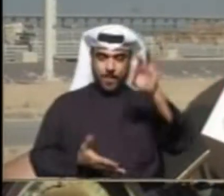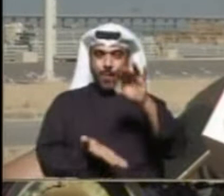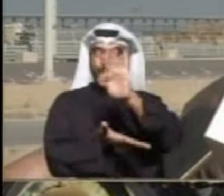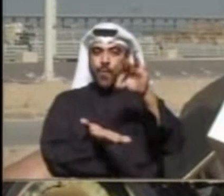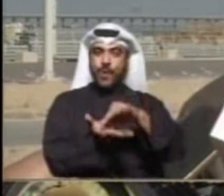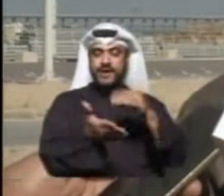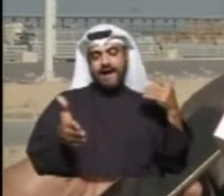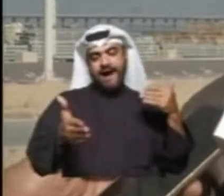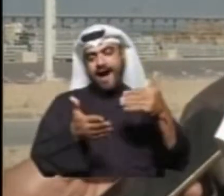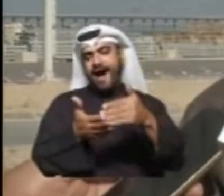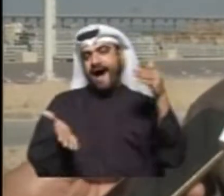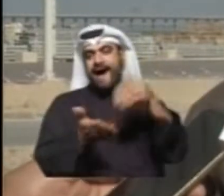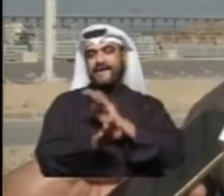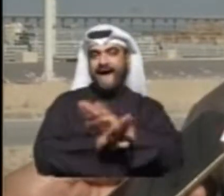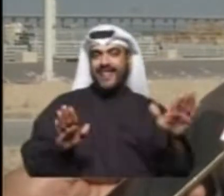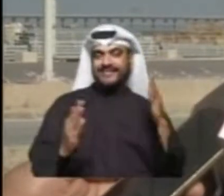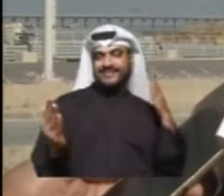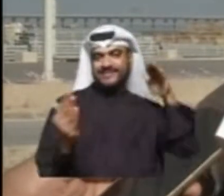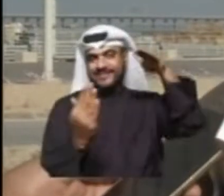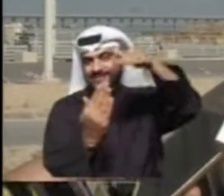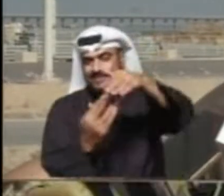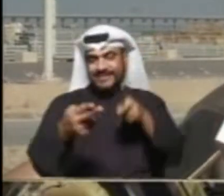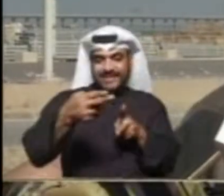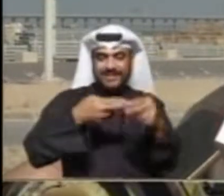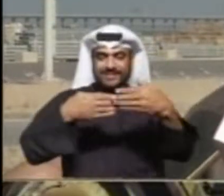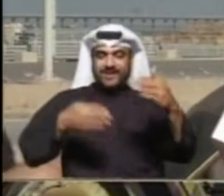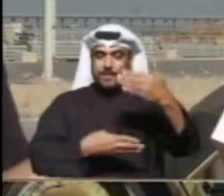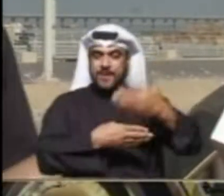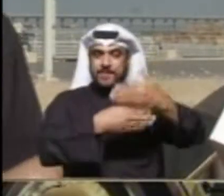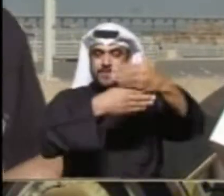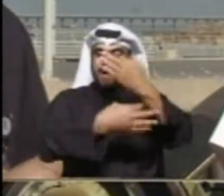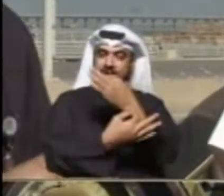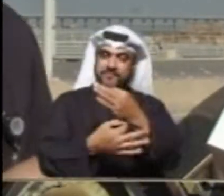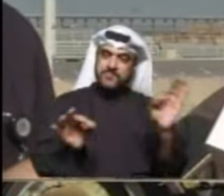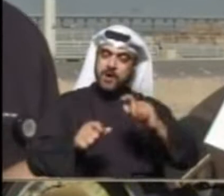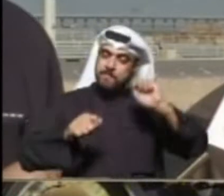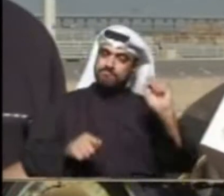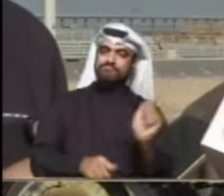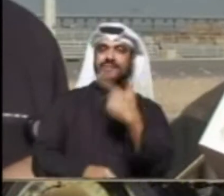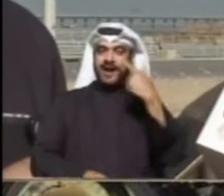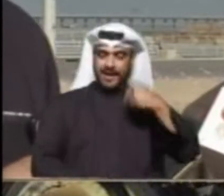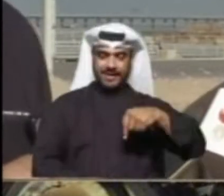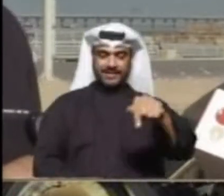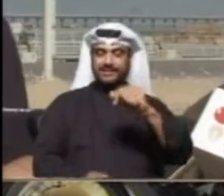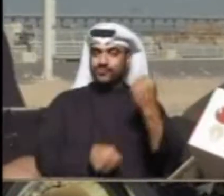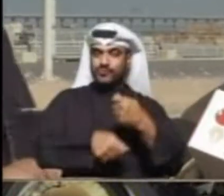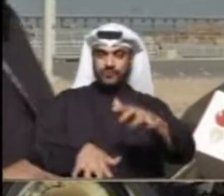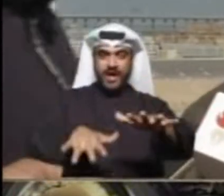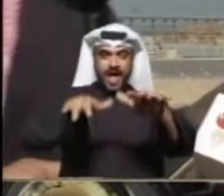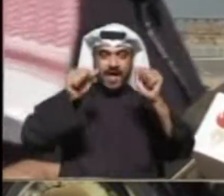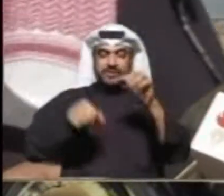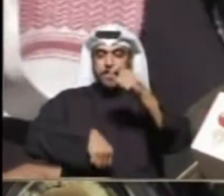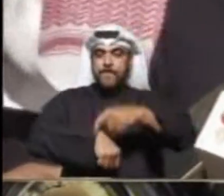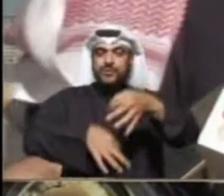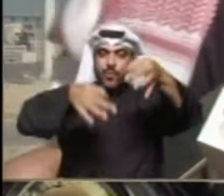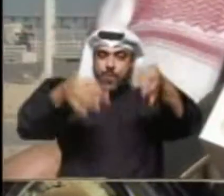الأيام الأخيرة من تنفيذ المشروع، اللي المشروع تقريبا بناء على العام أعمال منجزة يعني تم الانتهاء منه حسب